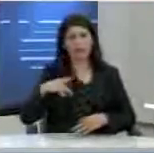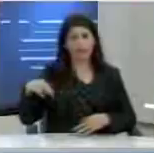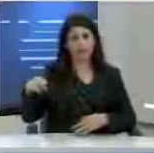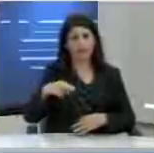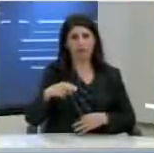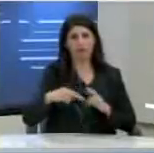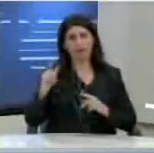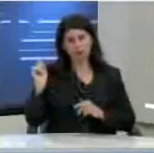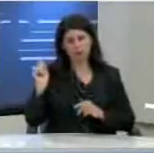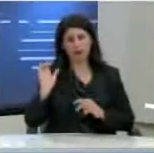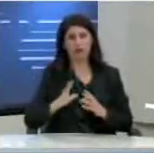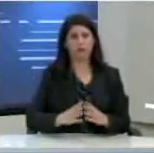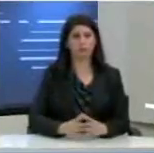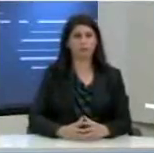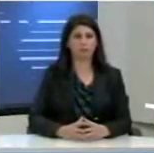της αντιπολίτευσης.